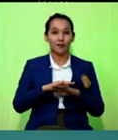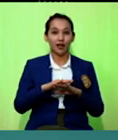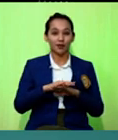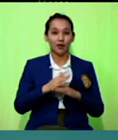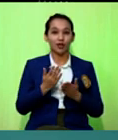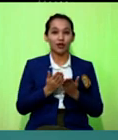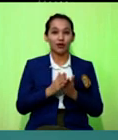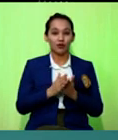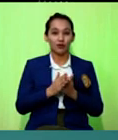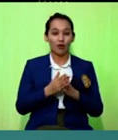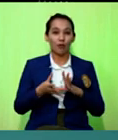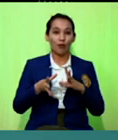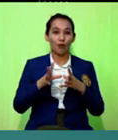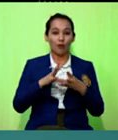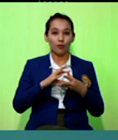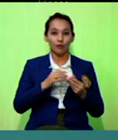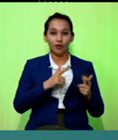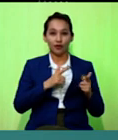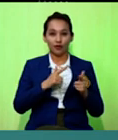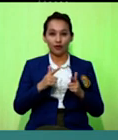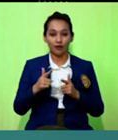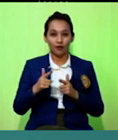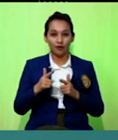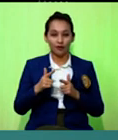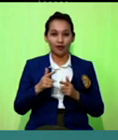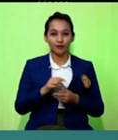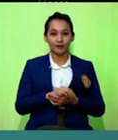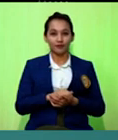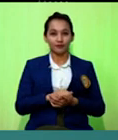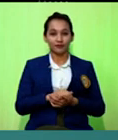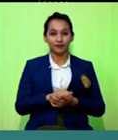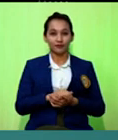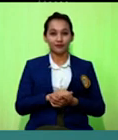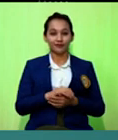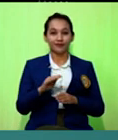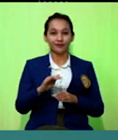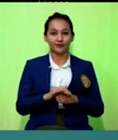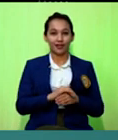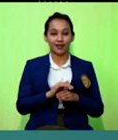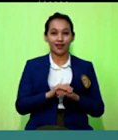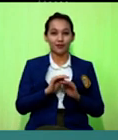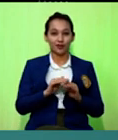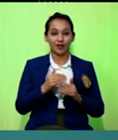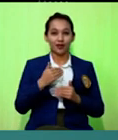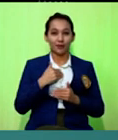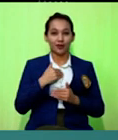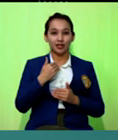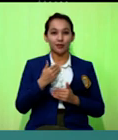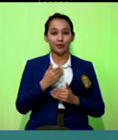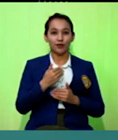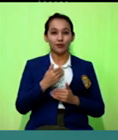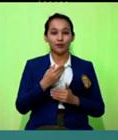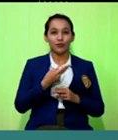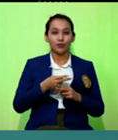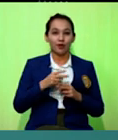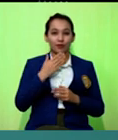o'quv anjomlaringizni olib, darsga tayyorlanib oling. Barakalla bolajonlar, men sizlar bilan juda